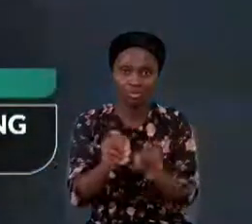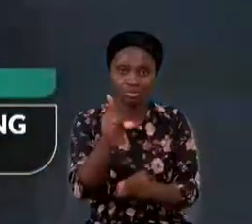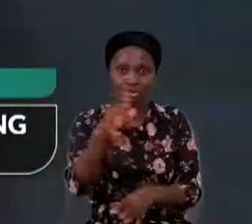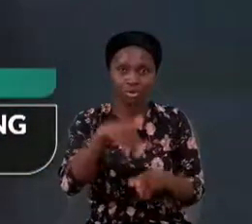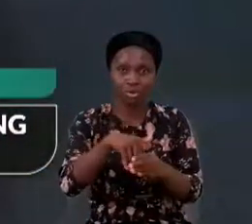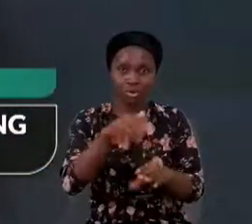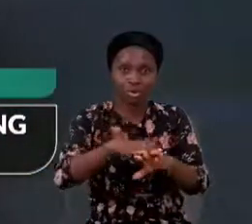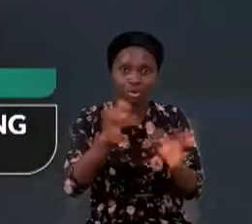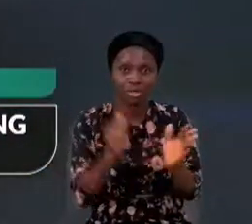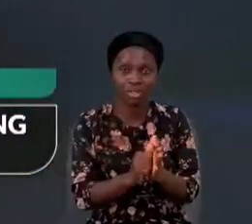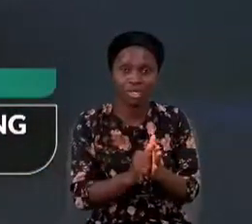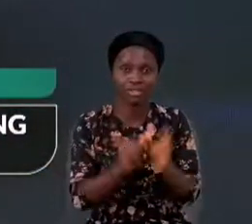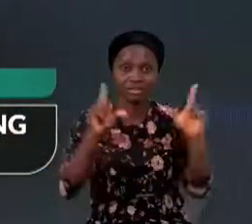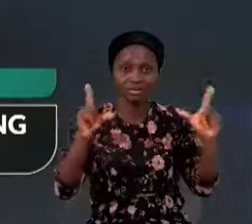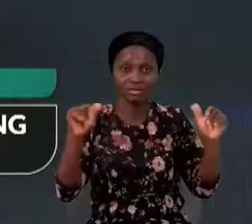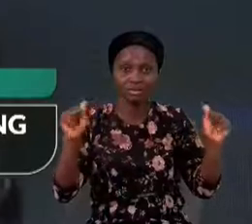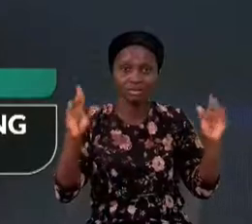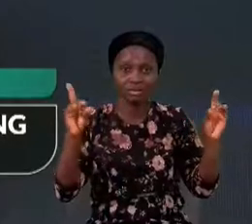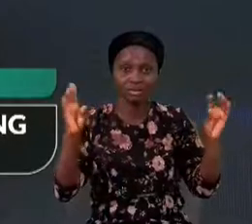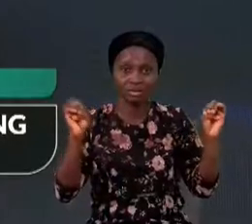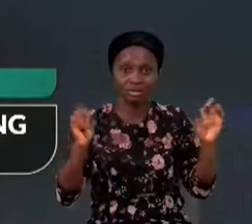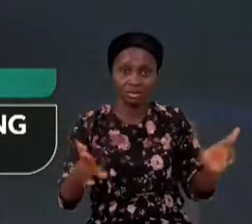les jeunes adultes fortifiés,